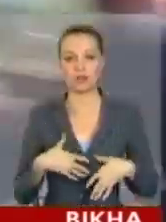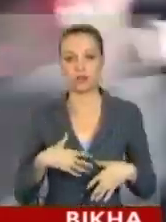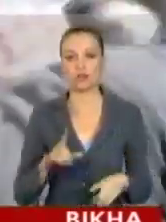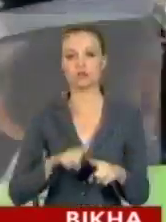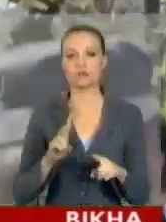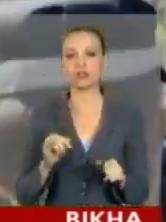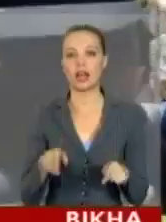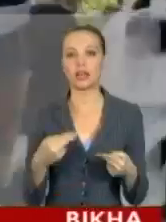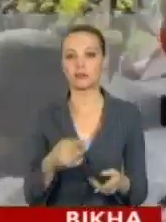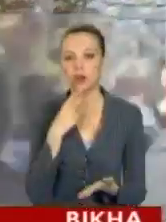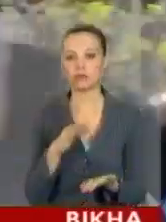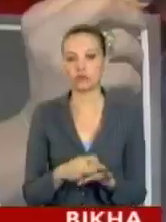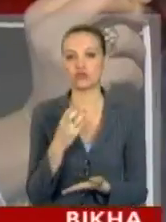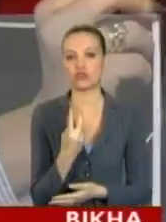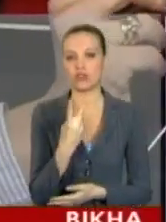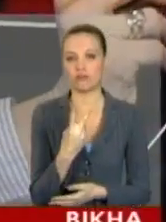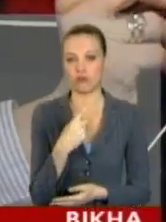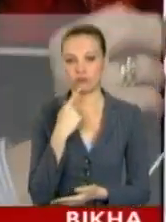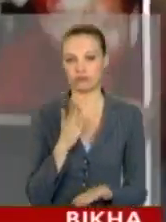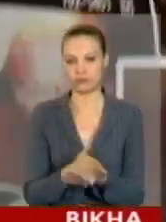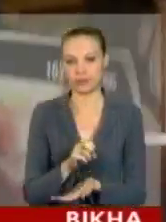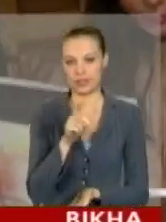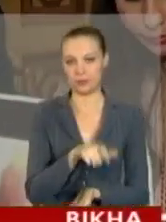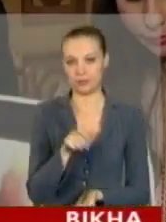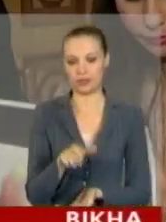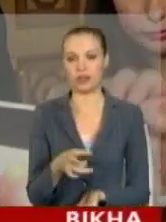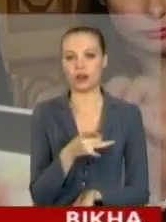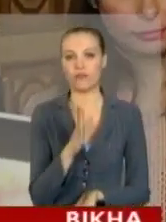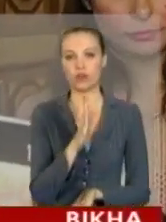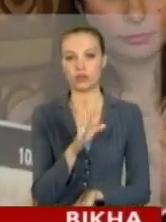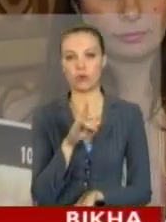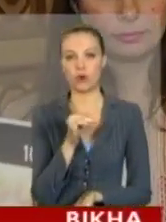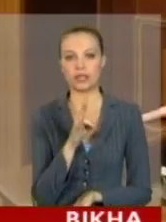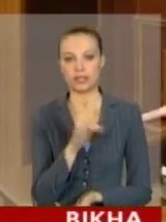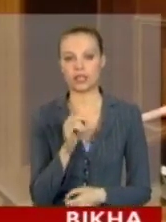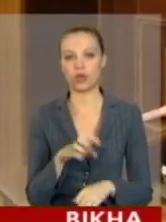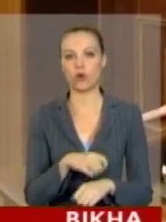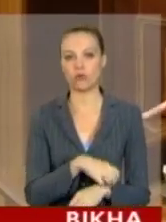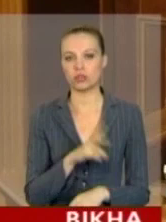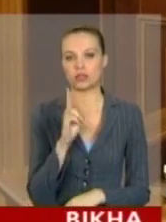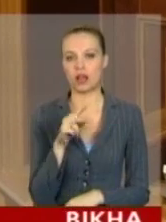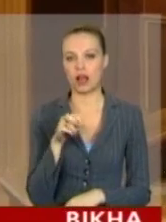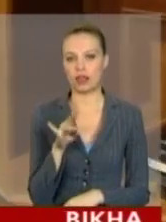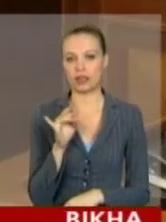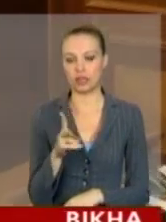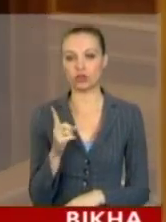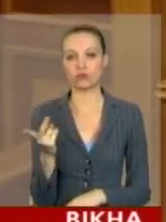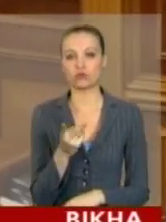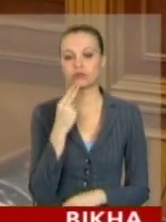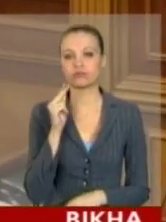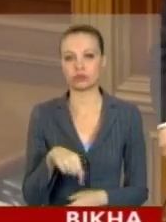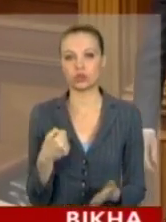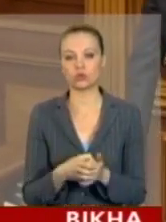черзі на кримінальну відповідальність ще двоє, кажуть у Генпрокуратурі. Регіонал Володимир Олійник та комуніст Ігор Калетник. Бо причетні